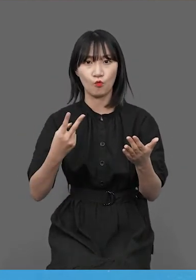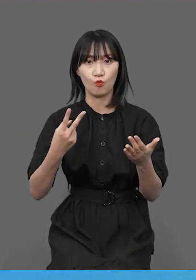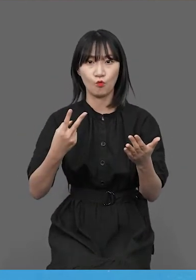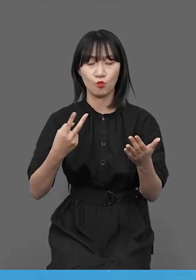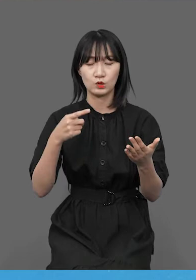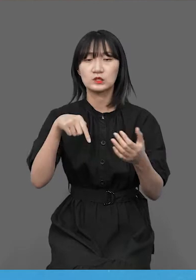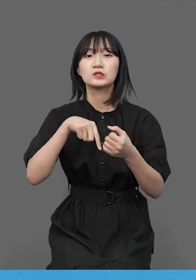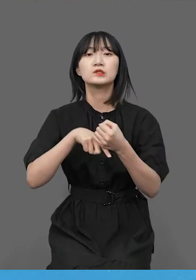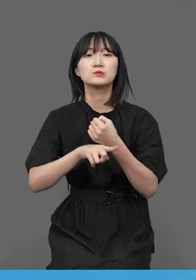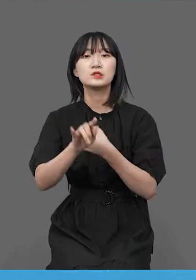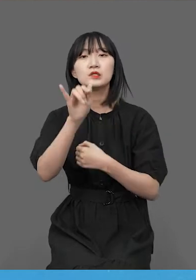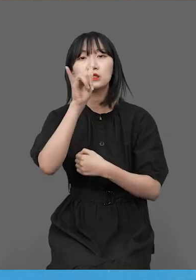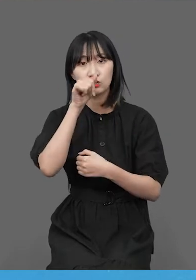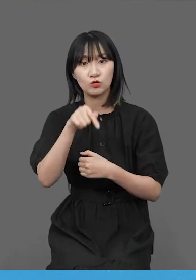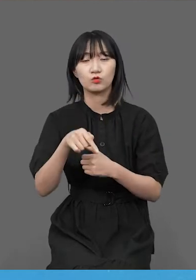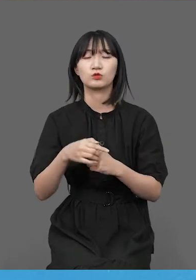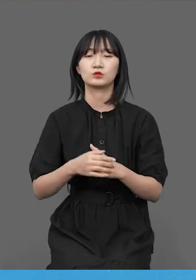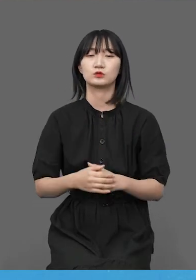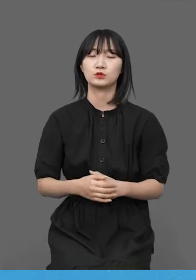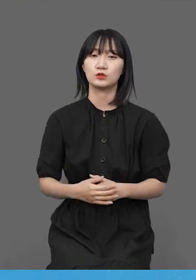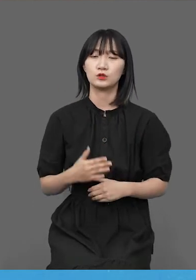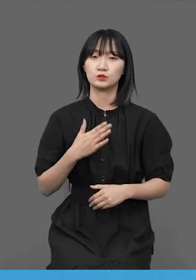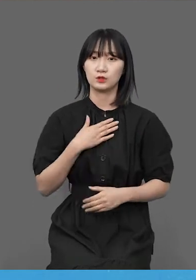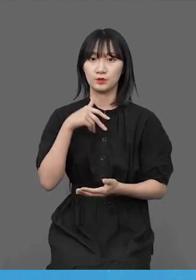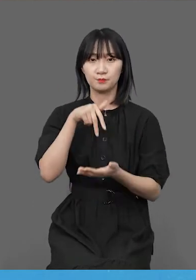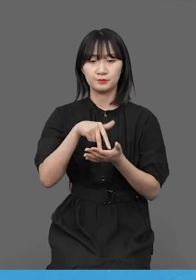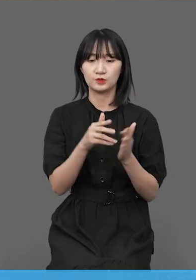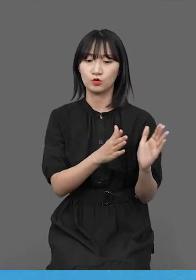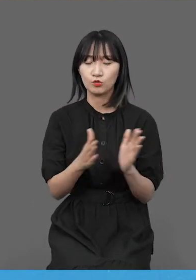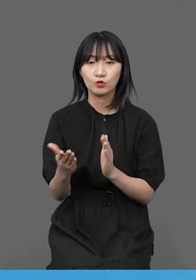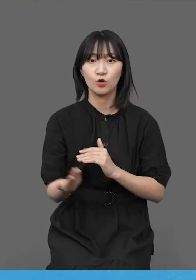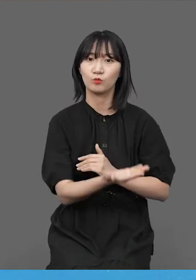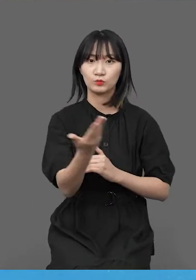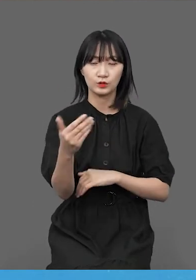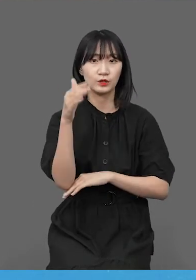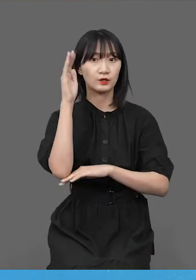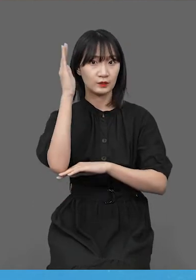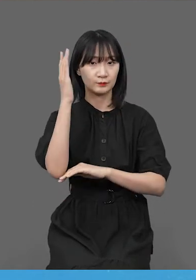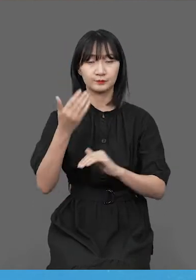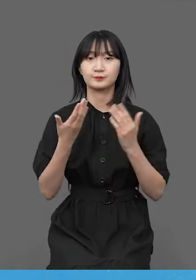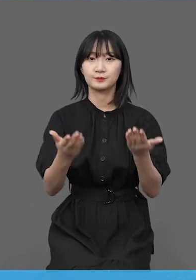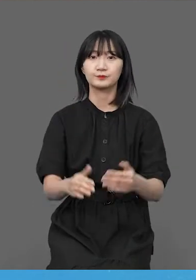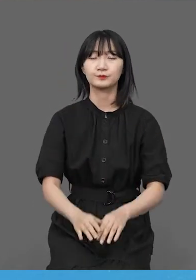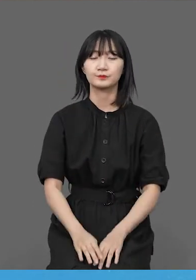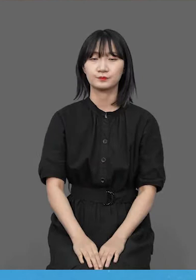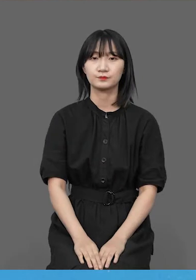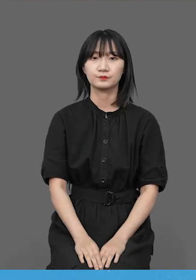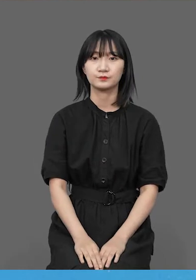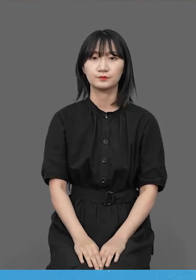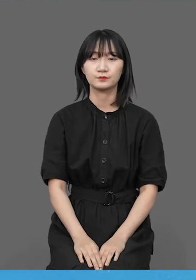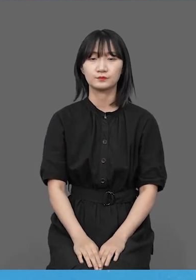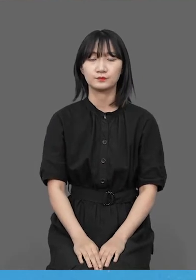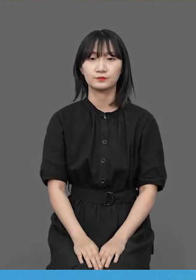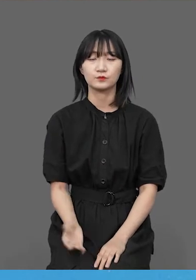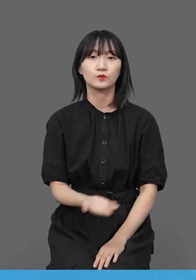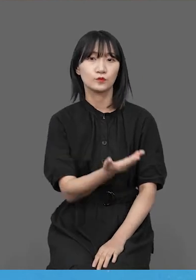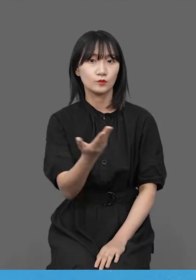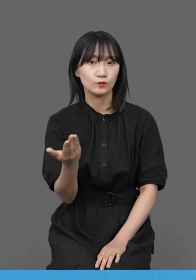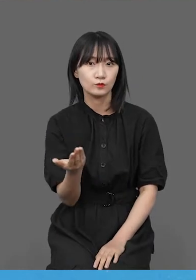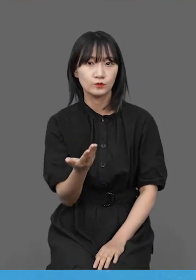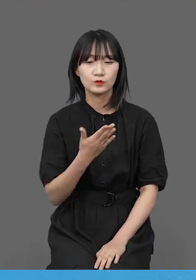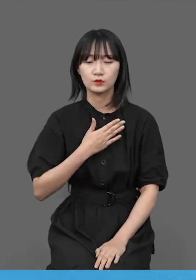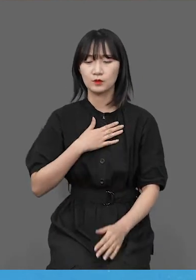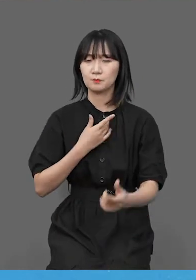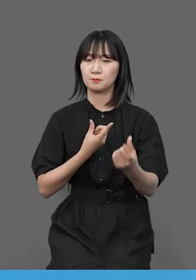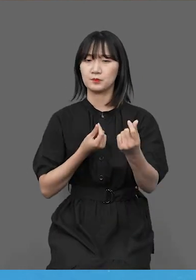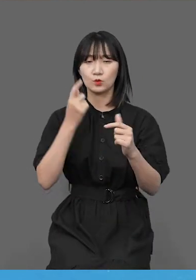발견의 의미들을 제가 어떻게 생각하는지 그걸 여러분께 좀 소개드리고 여러분도 혹시 그런 비슷한